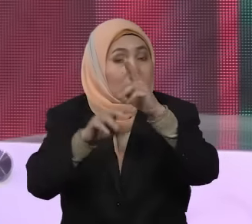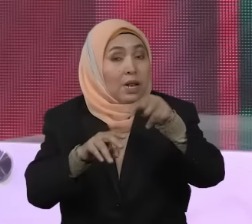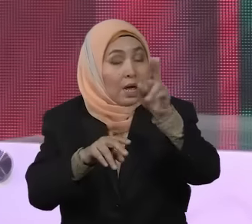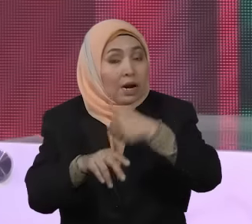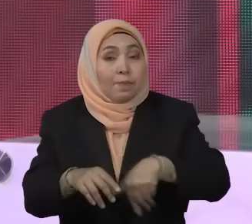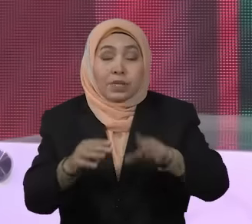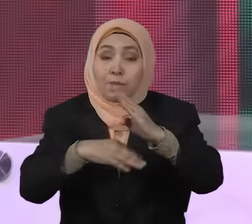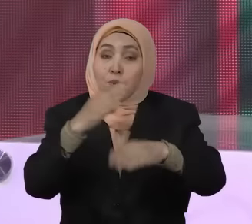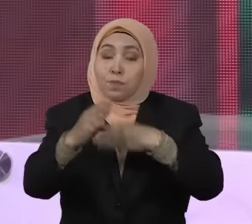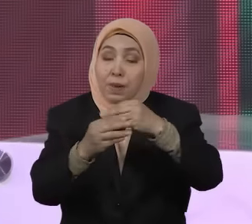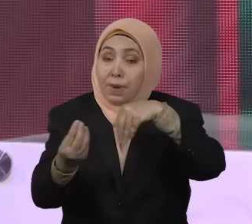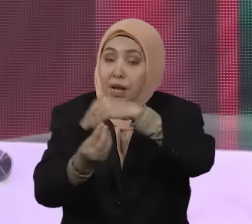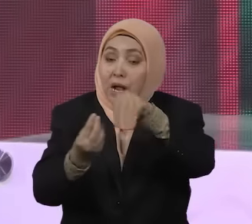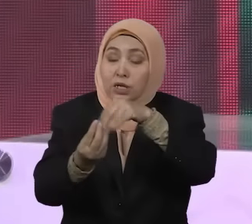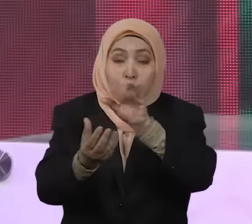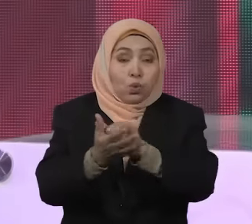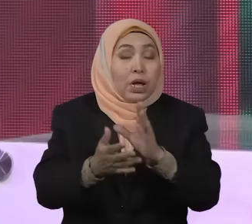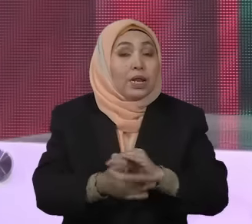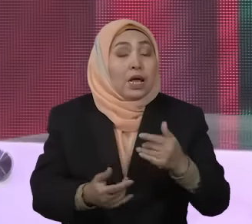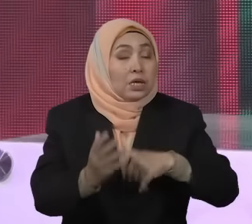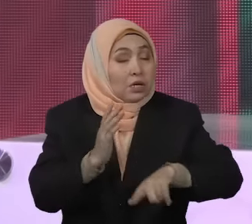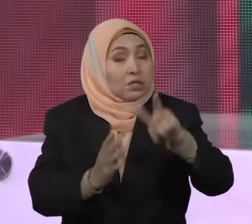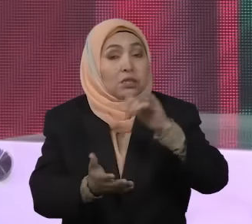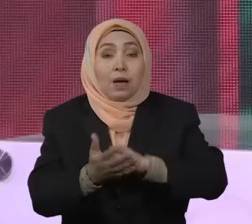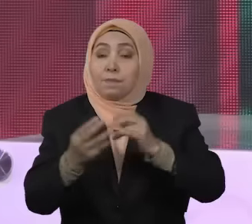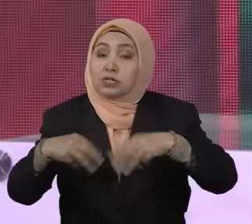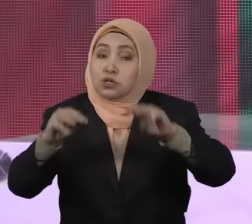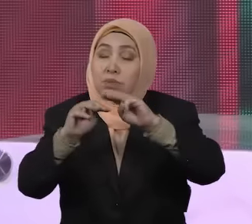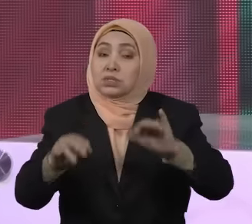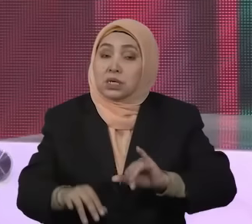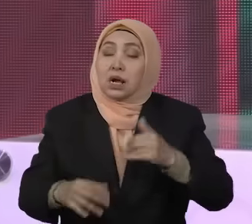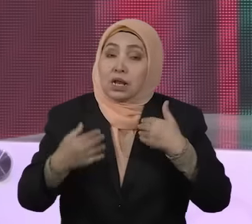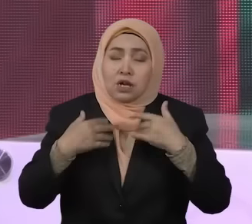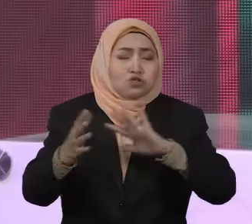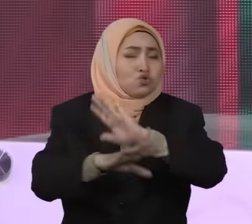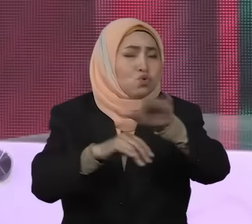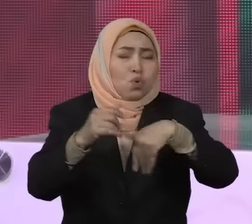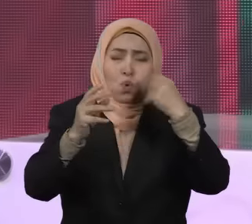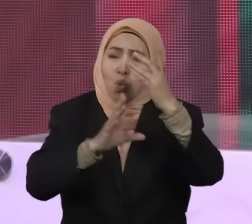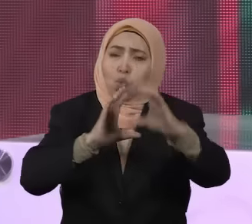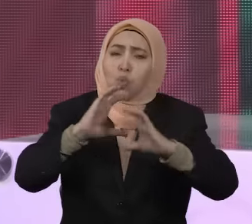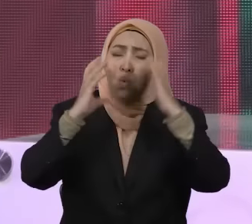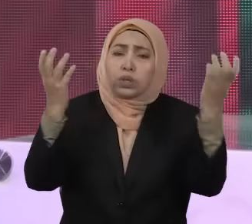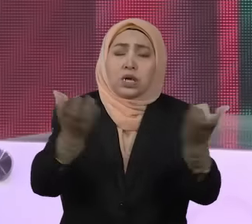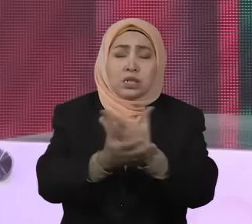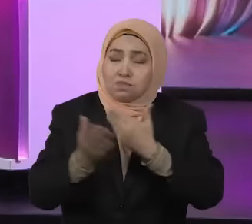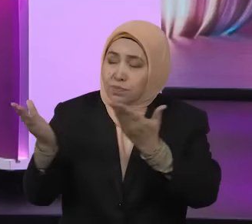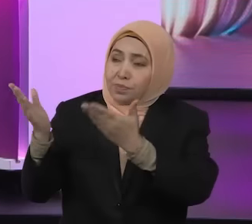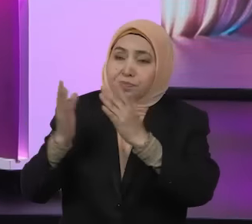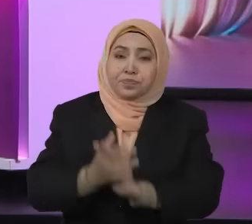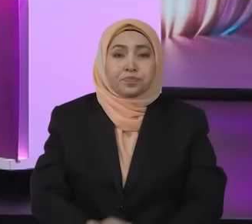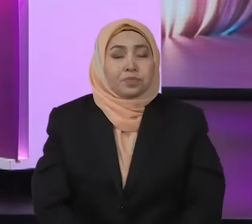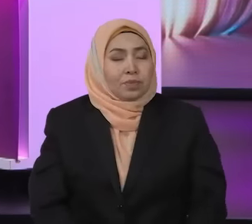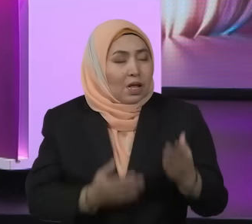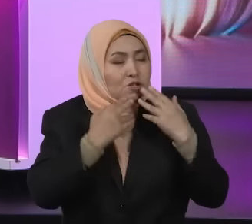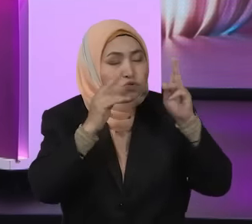Haram di bumi Mekah itu sendiri, dan lebih daripada itu ialah masjid-masjid yang ada seluruh dunia ini. Bersama Al-Fadhil Ustaz Tar. Baik, terima kasih